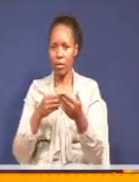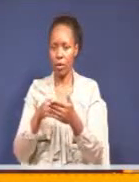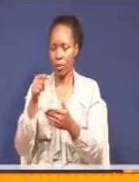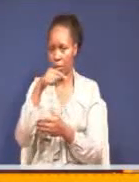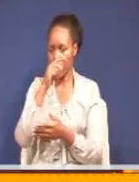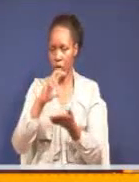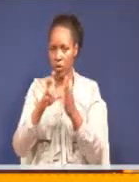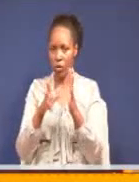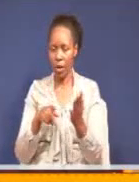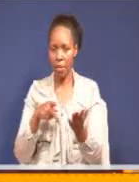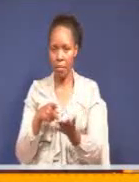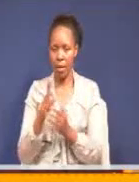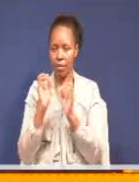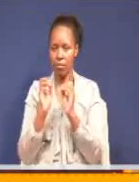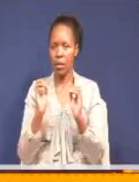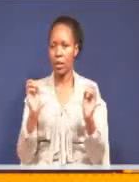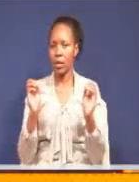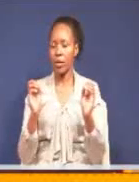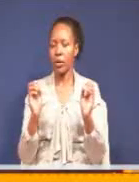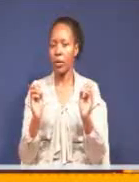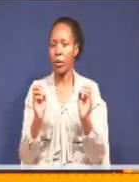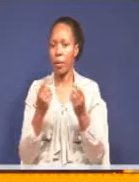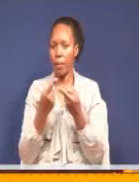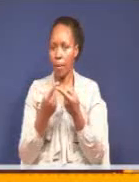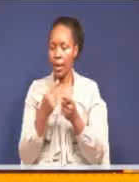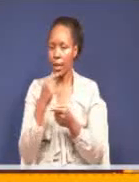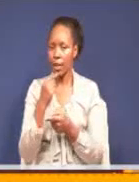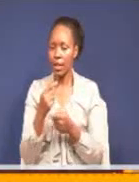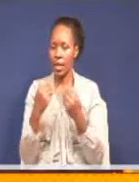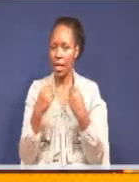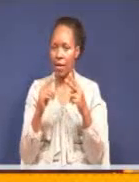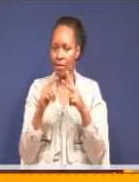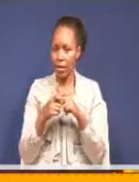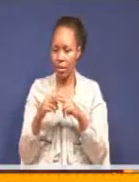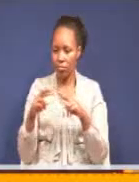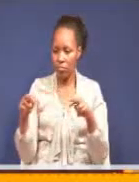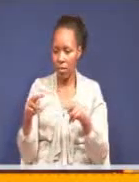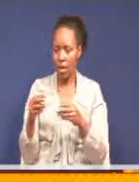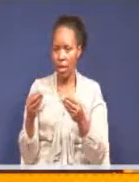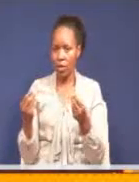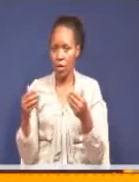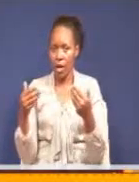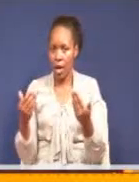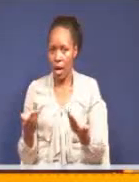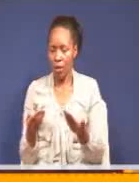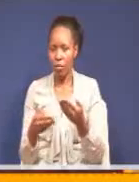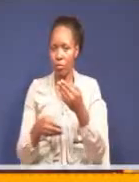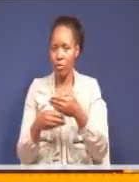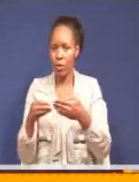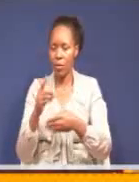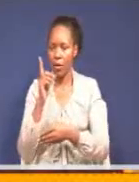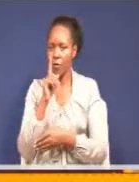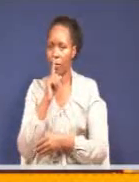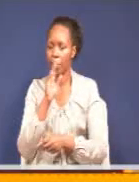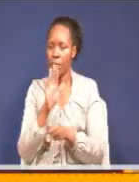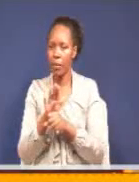ene kandarathi Barabara chevereria Murkomen augete ni bambiriti ya guchwa mtaira chaura njire nindi kithire kirika kia na rekete wirani